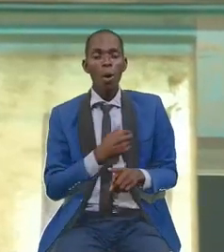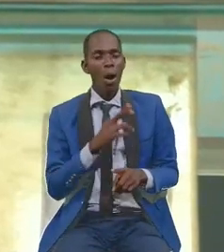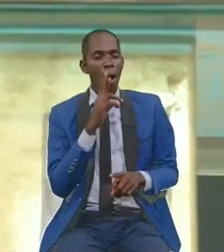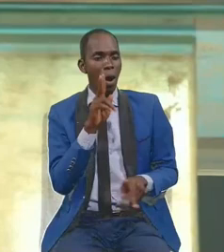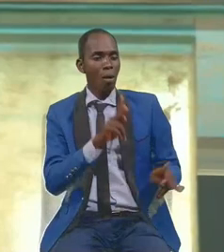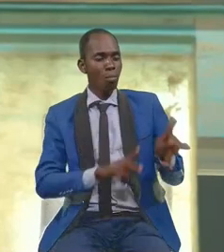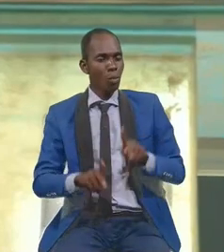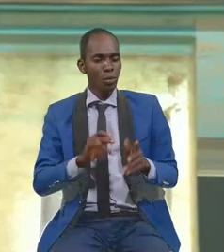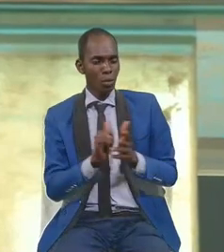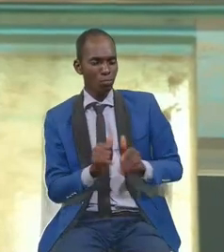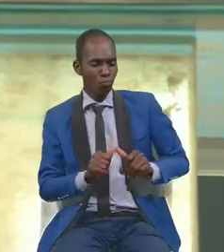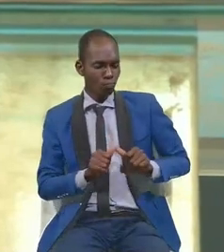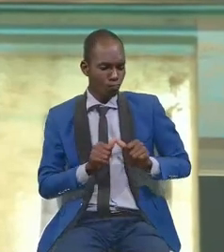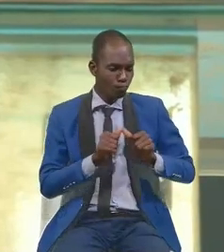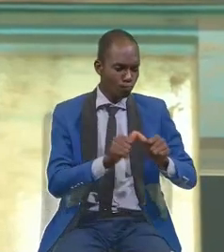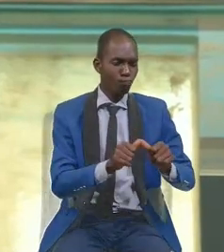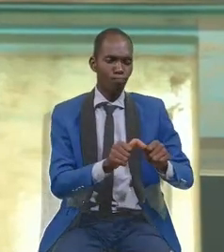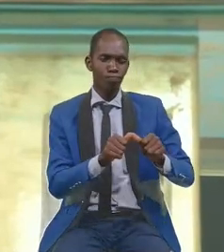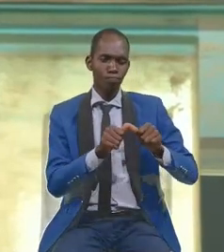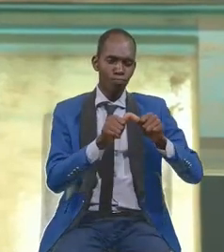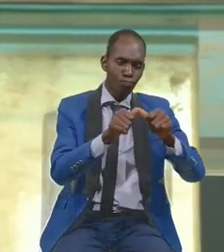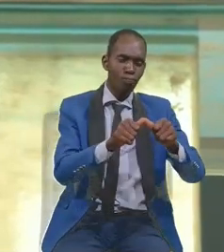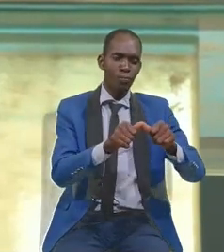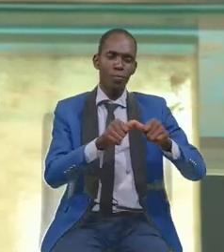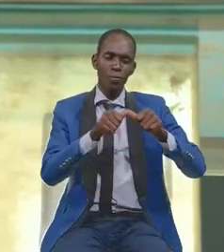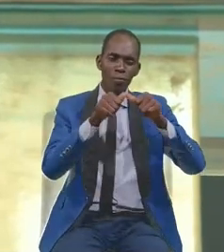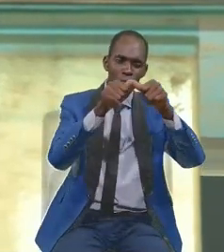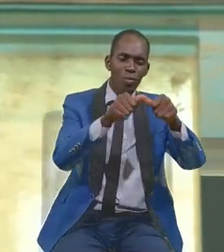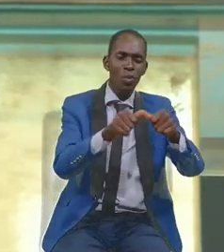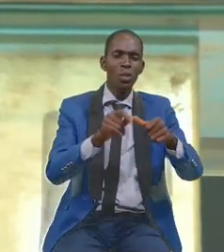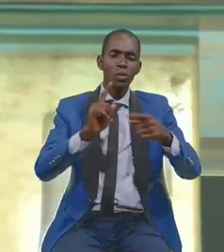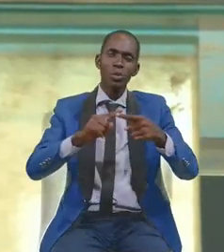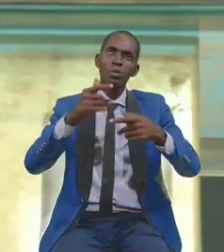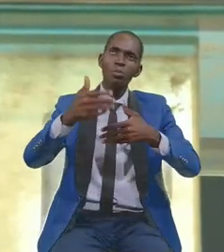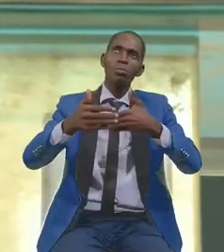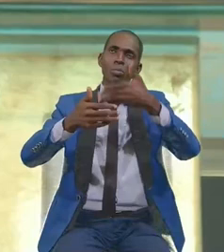avant, toujours en avant pour le progrès. Ceux qui avancent pour le progrès,